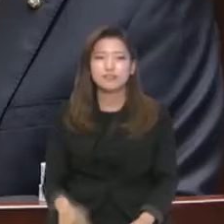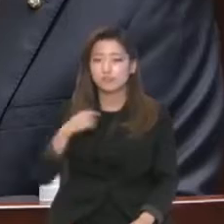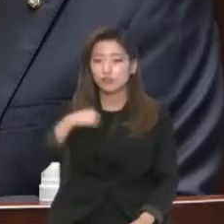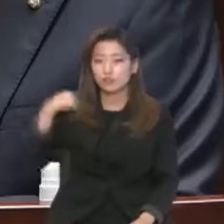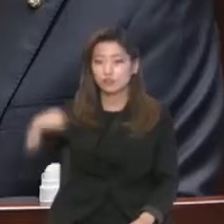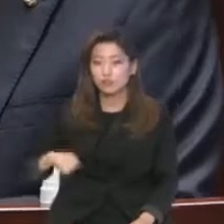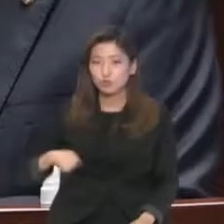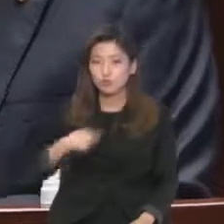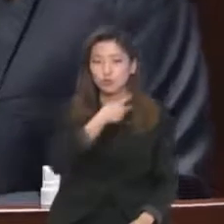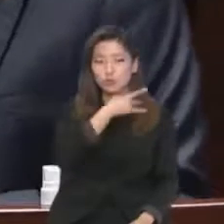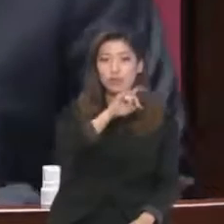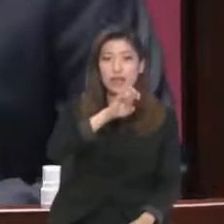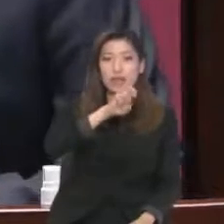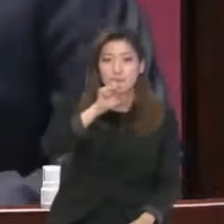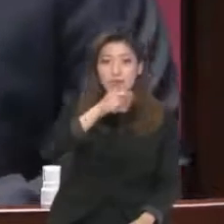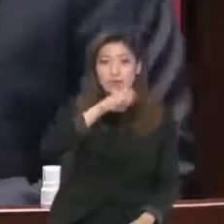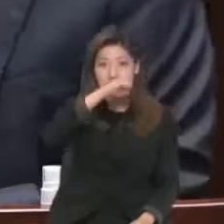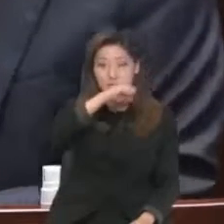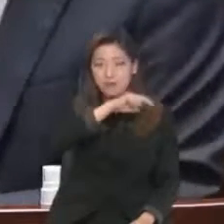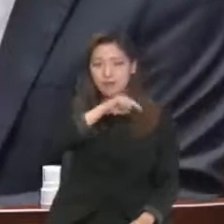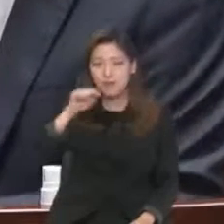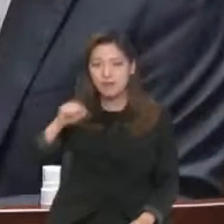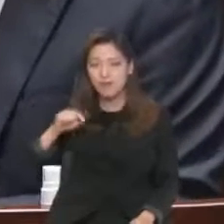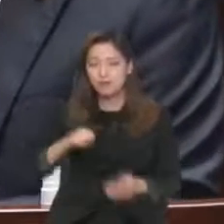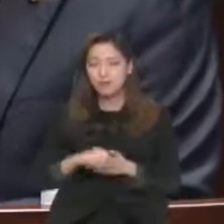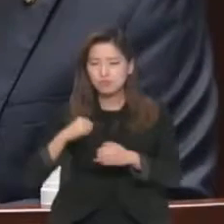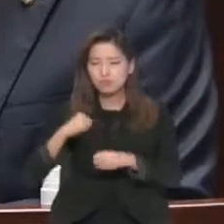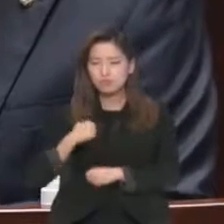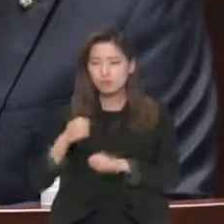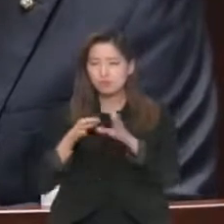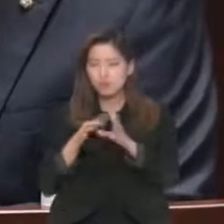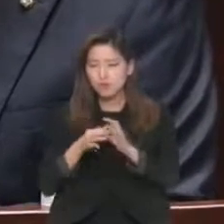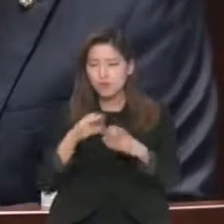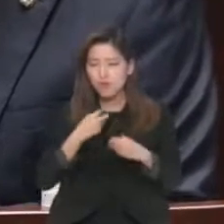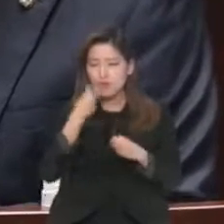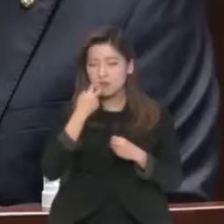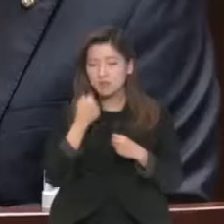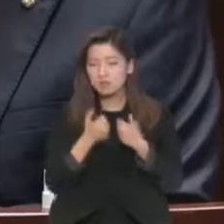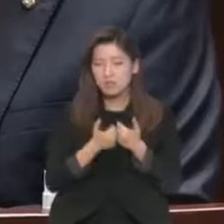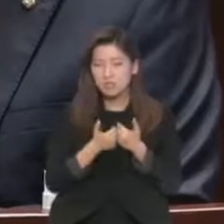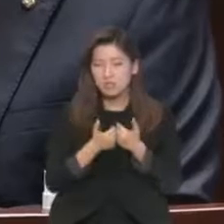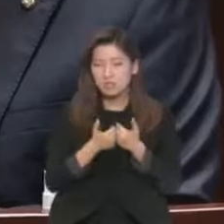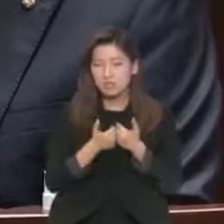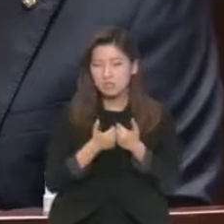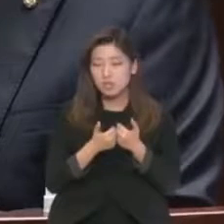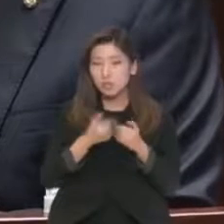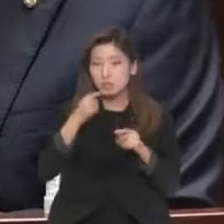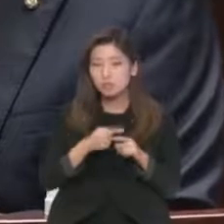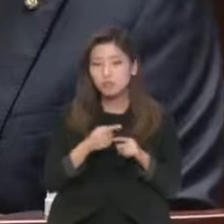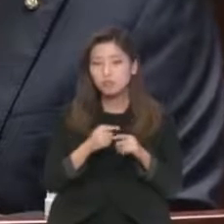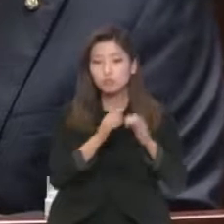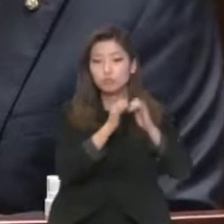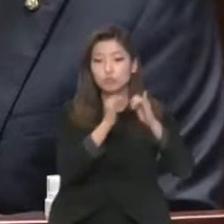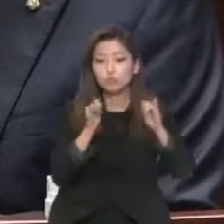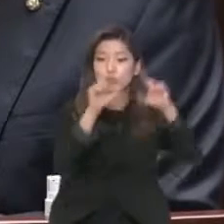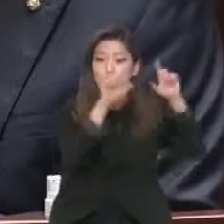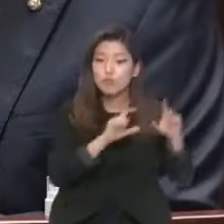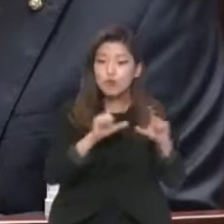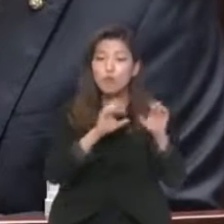대만의 관계가 정치 군사적으로 때로는 안보적인 어떤 그 긴장이 발생하더라도 국민들의 일상과 경제 활동